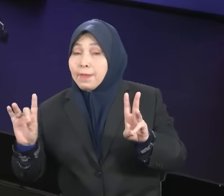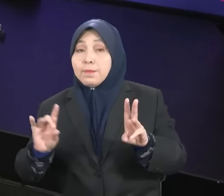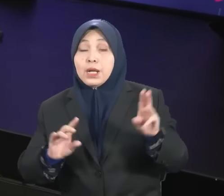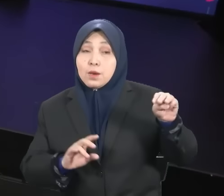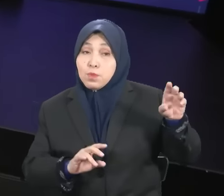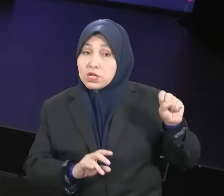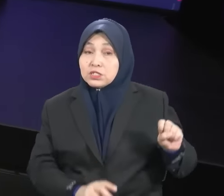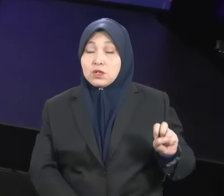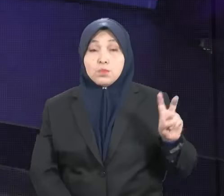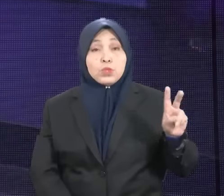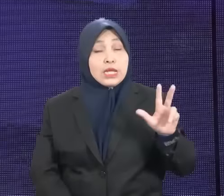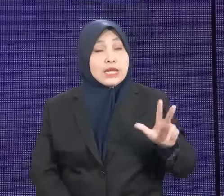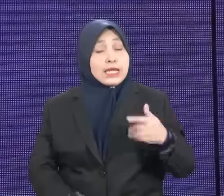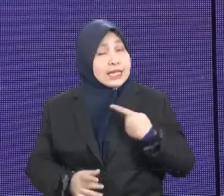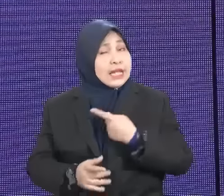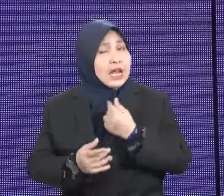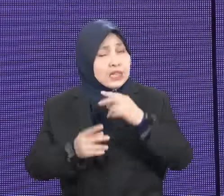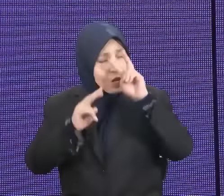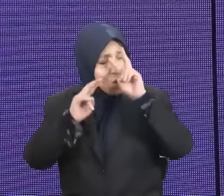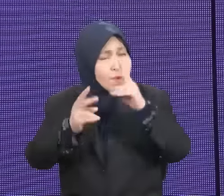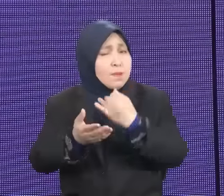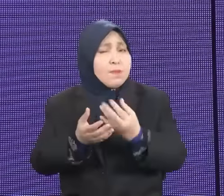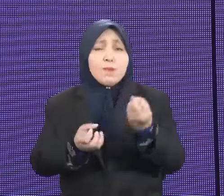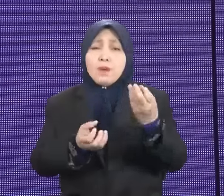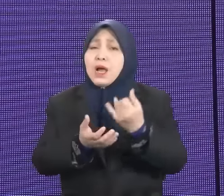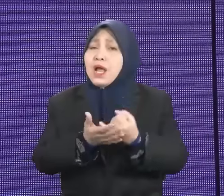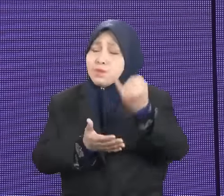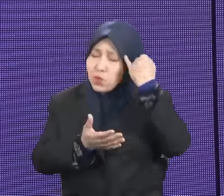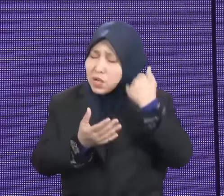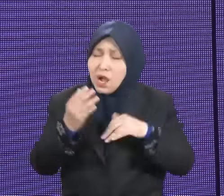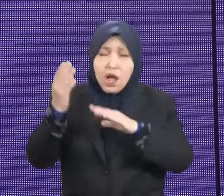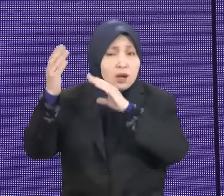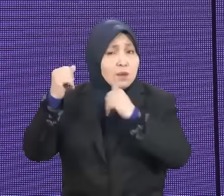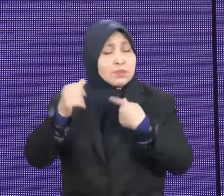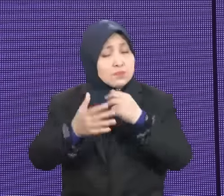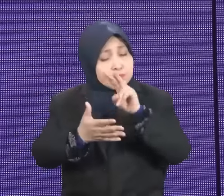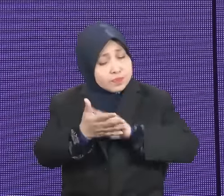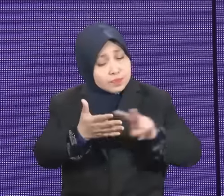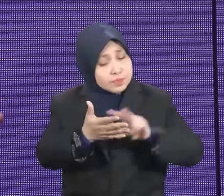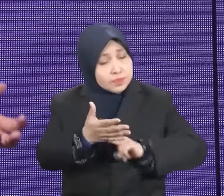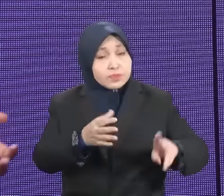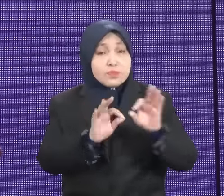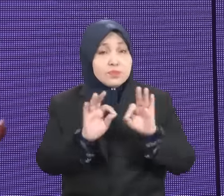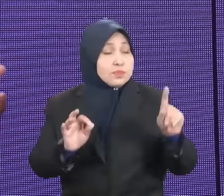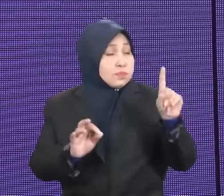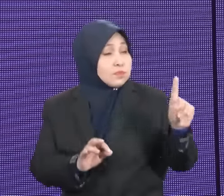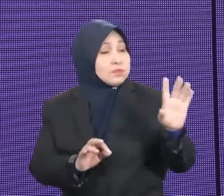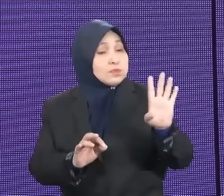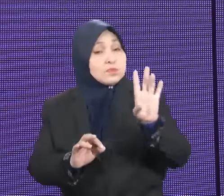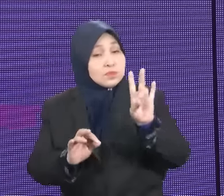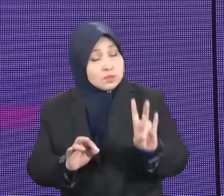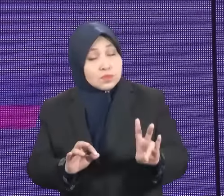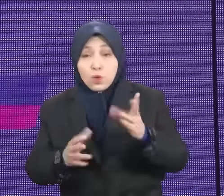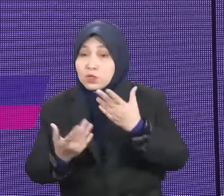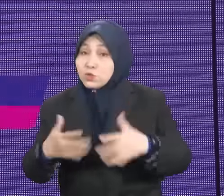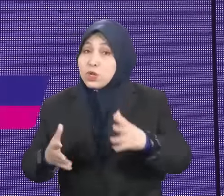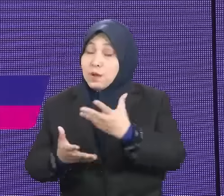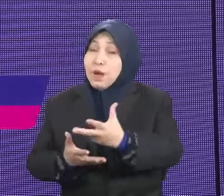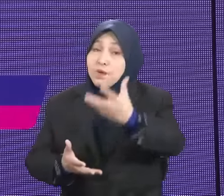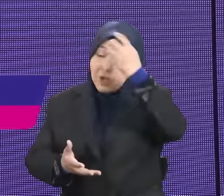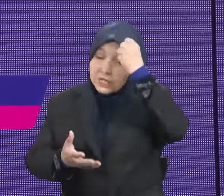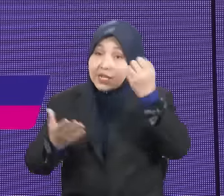kita ingin mengambil beberapa Permata Hidayah yang kita harapkan apabila kita membaca ayat 147 tadi saja kita sudah pun menghafal tentunya